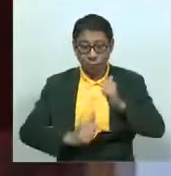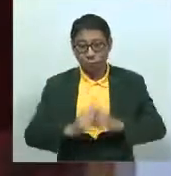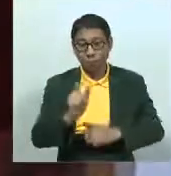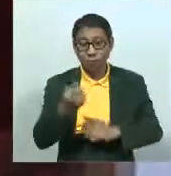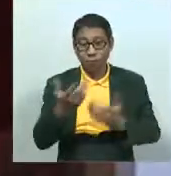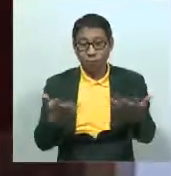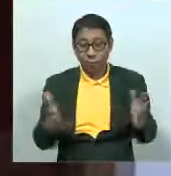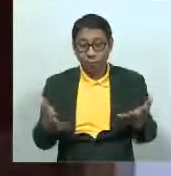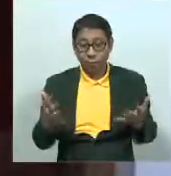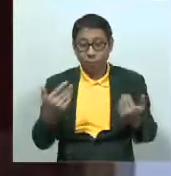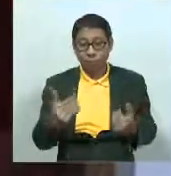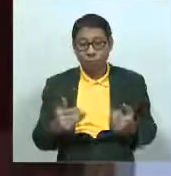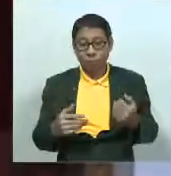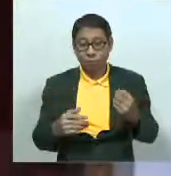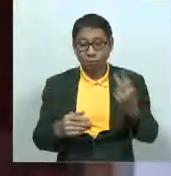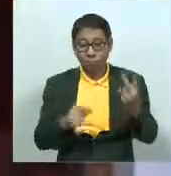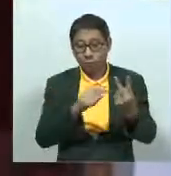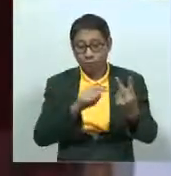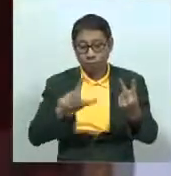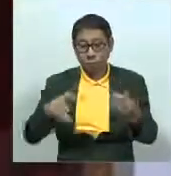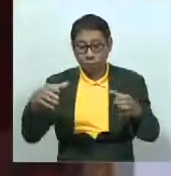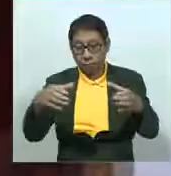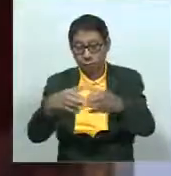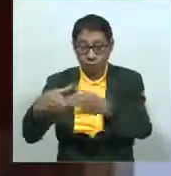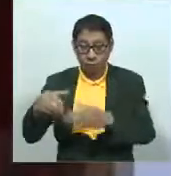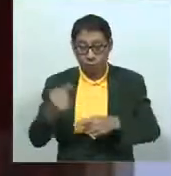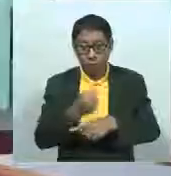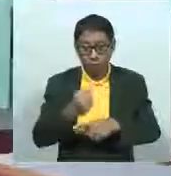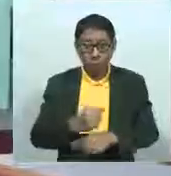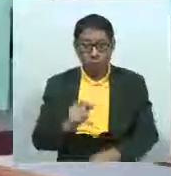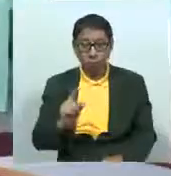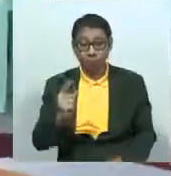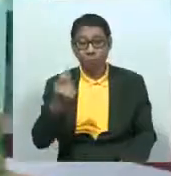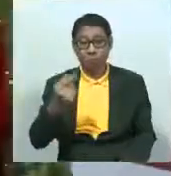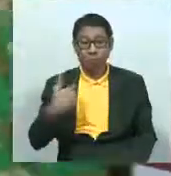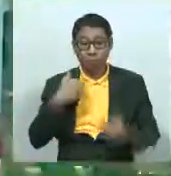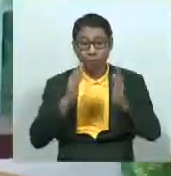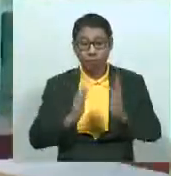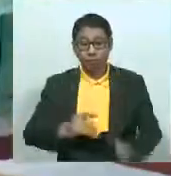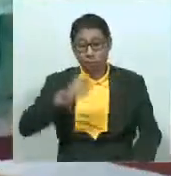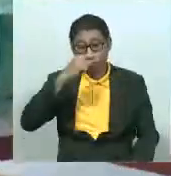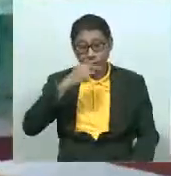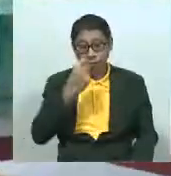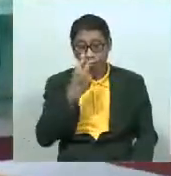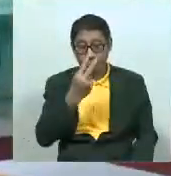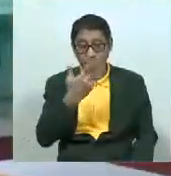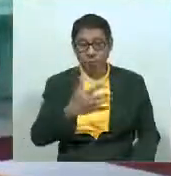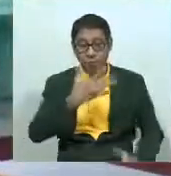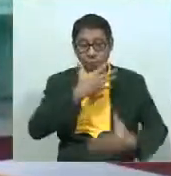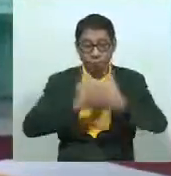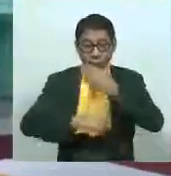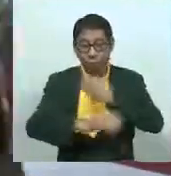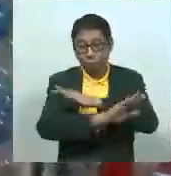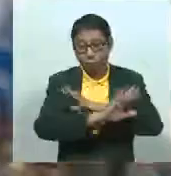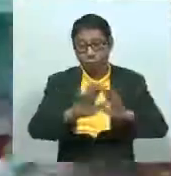มีเท่าไหร่แต่นี่อยู่สองสามคณะเขากำลังฝึกให้พวกเด็กขึ้นมา ในมุมมองของคนไทยอาจมองว่างิ้วไม่ใช่มรดก